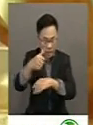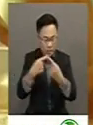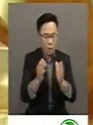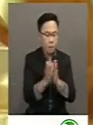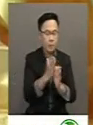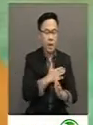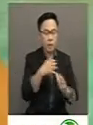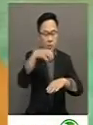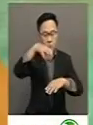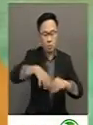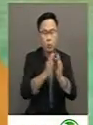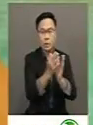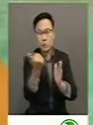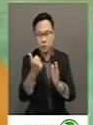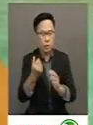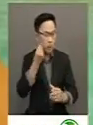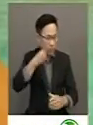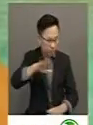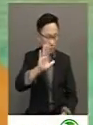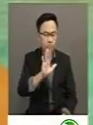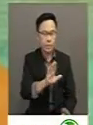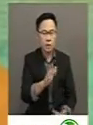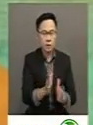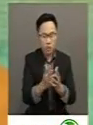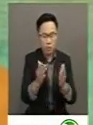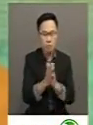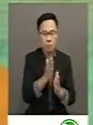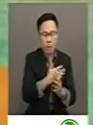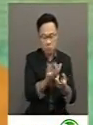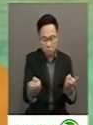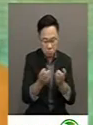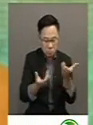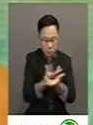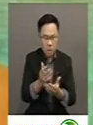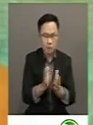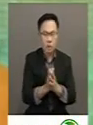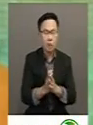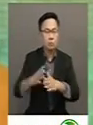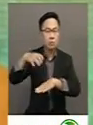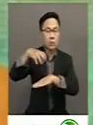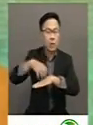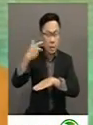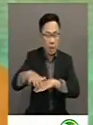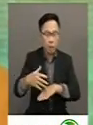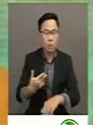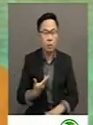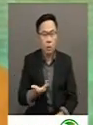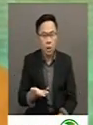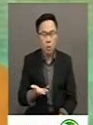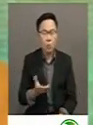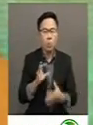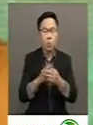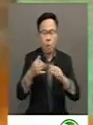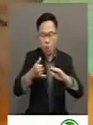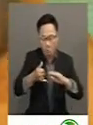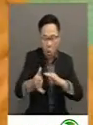นะคะจากนั้นพระที่อยู่ในตลาดก็ประชุมร่วมกันและก็บอกเจ้าหน้าที่ว่าถ้าเข้าไปภายในวัดพระธรรมกายแล้วกลัวจะ